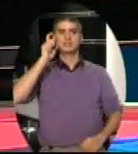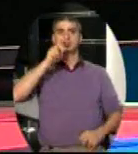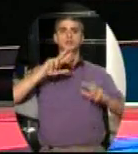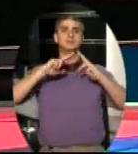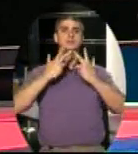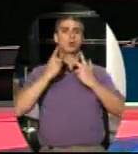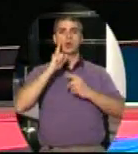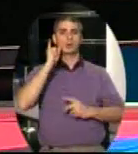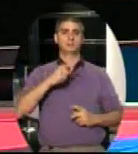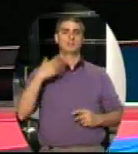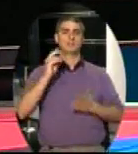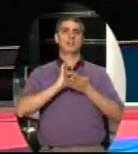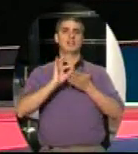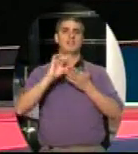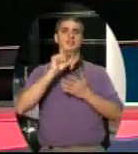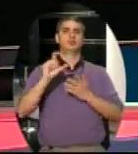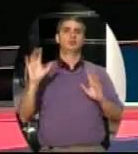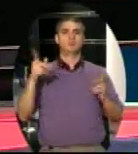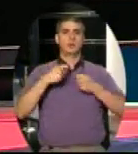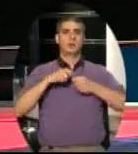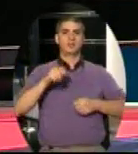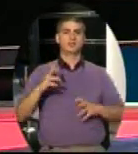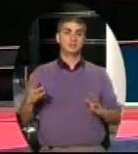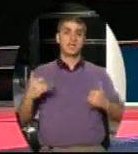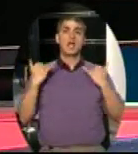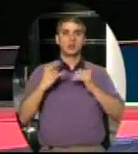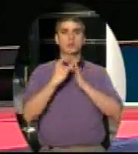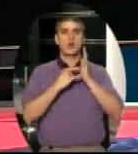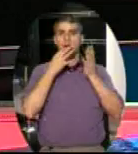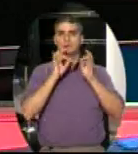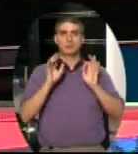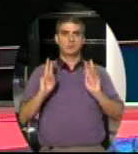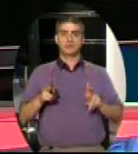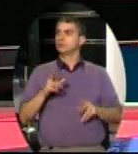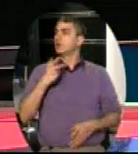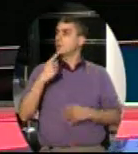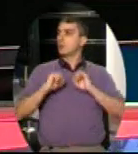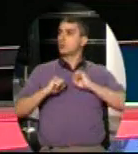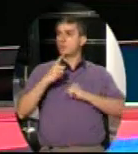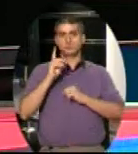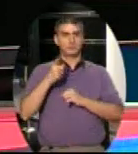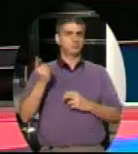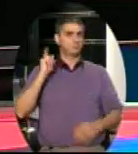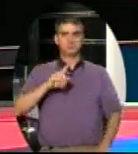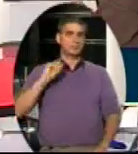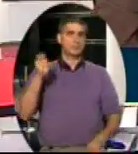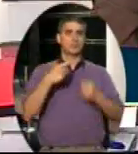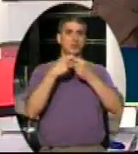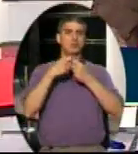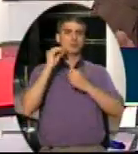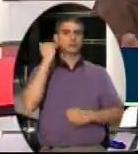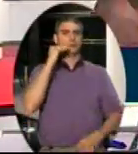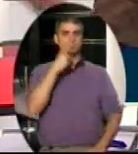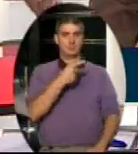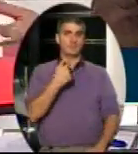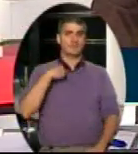ציבור בעיקרון לא צריך להיות עם כתב אישום כחבר כנסת. היום החוק מאפשר לו את זה. האם הנורמה הזאת צריכה לחול על התנועה בראשות ציפי